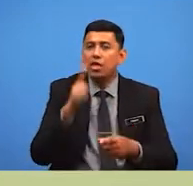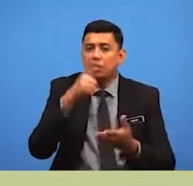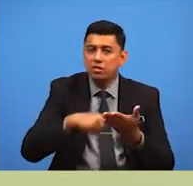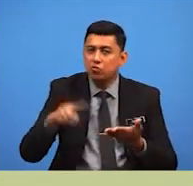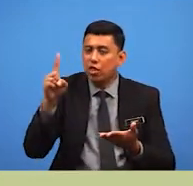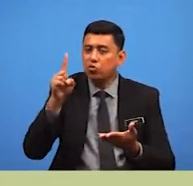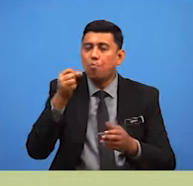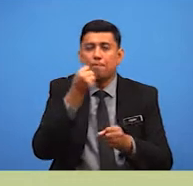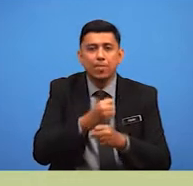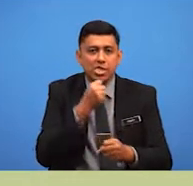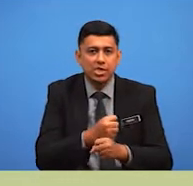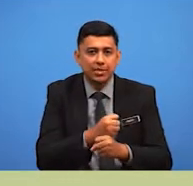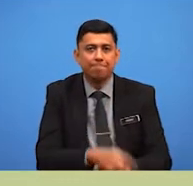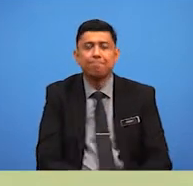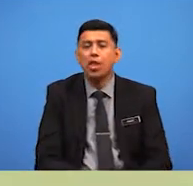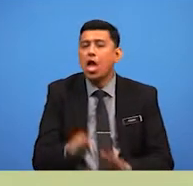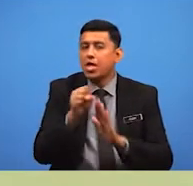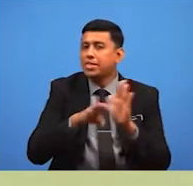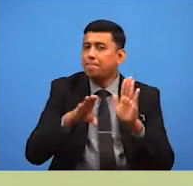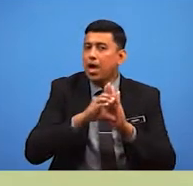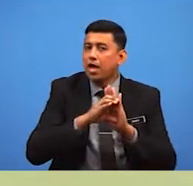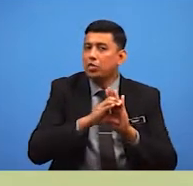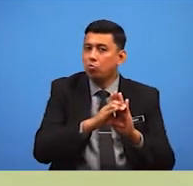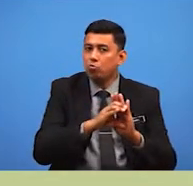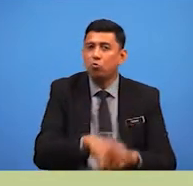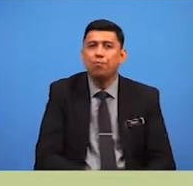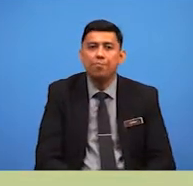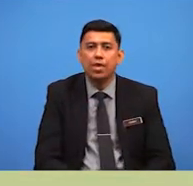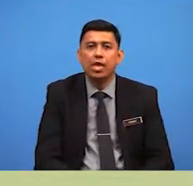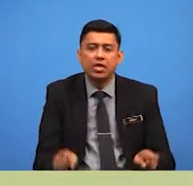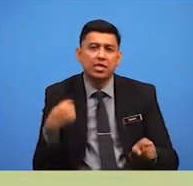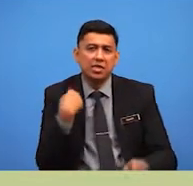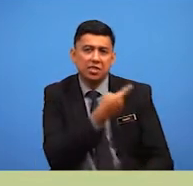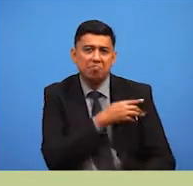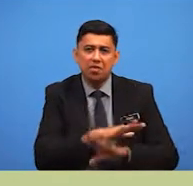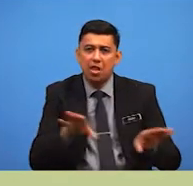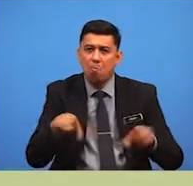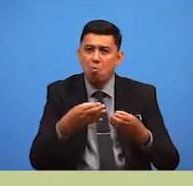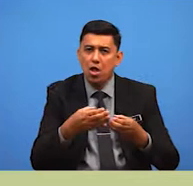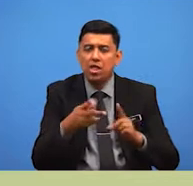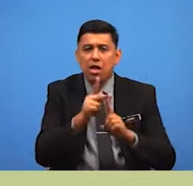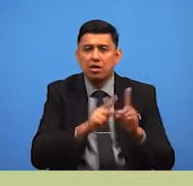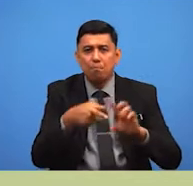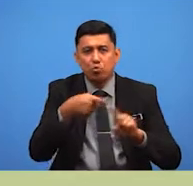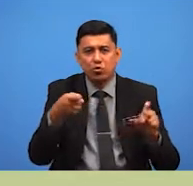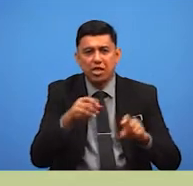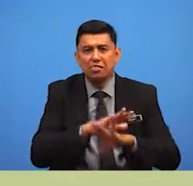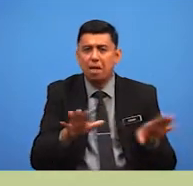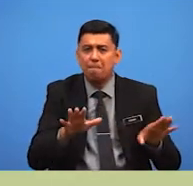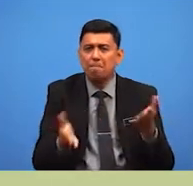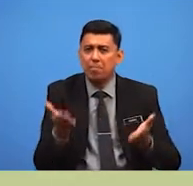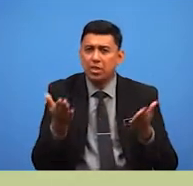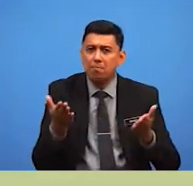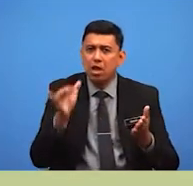pekerjaan. Sebagai contoh, kita janganlah membuat keputusan tanpa pertimbangan